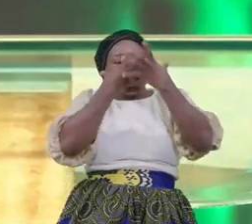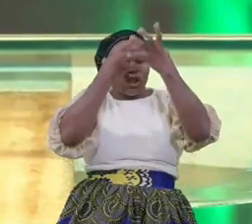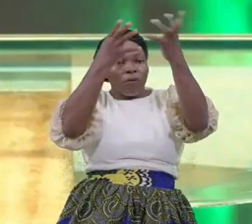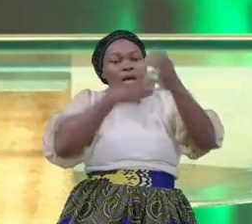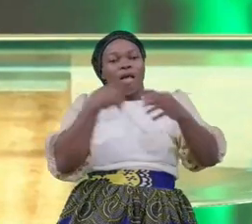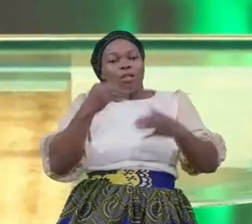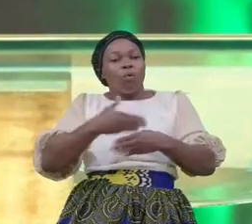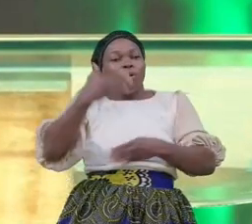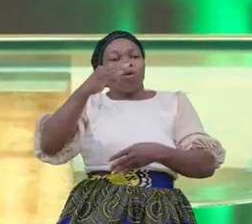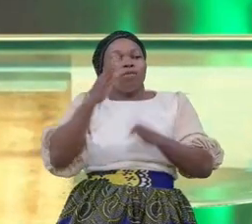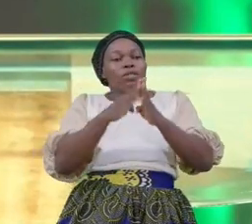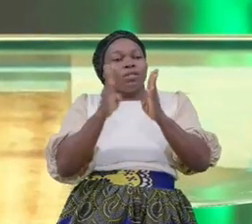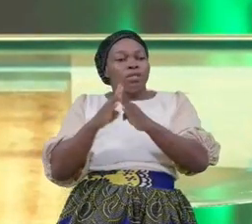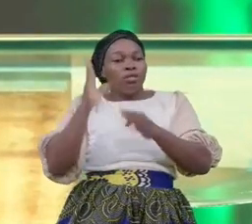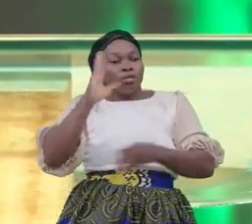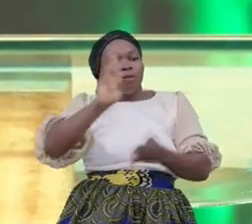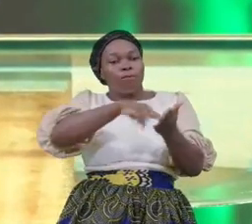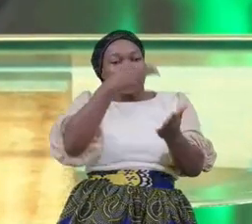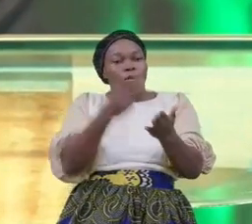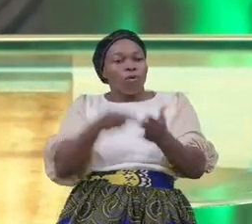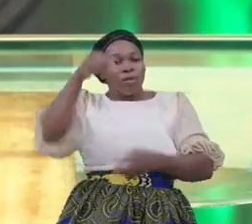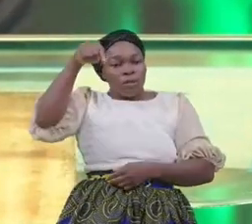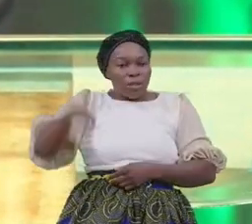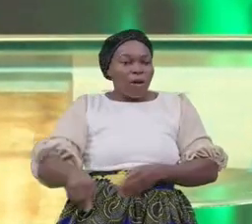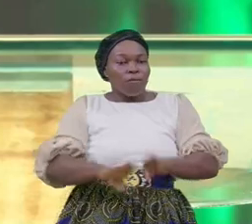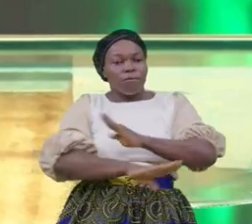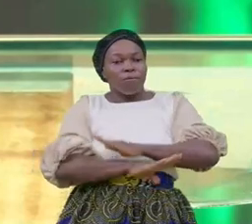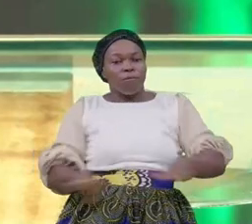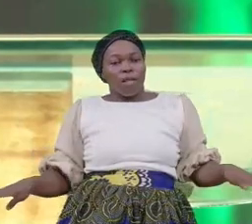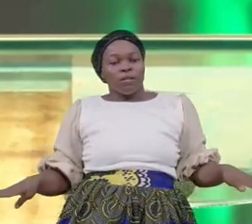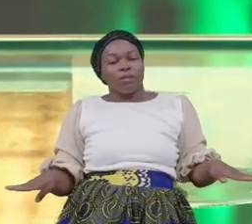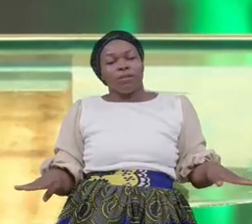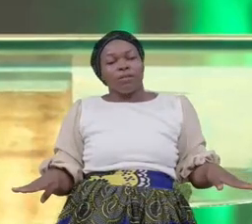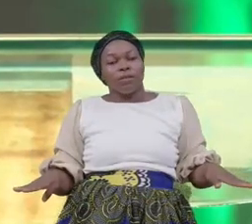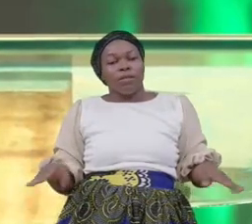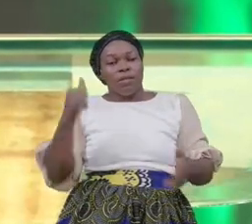Alors, la muraille de la ville s'écroulera.